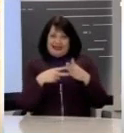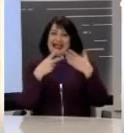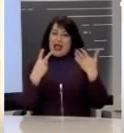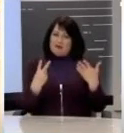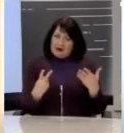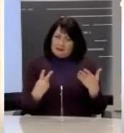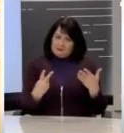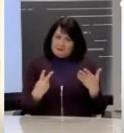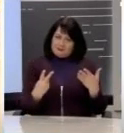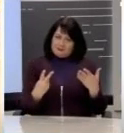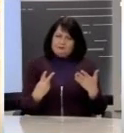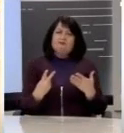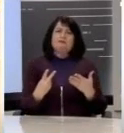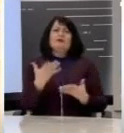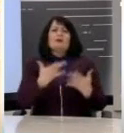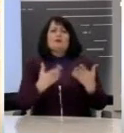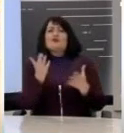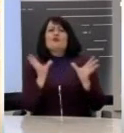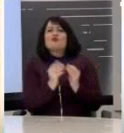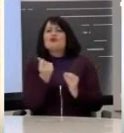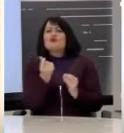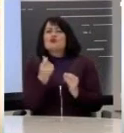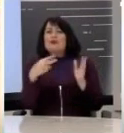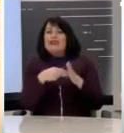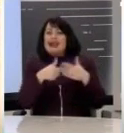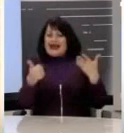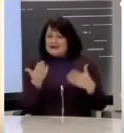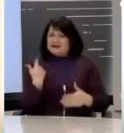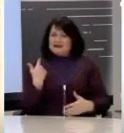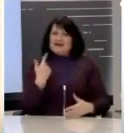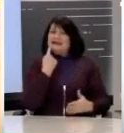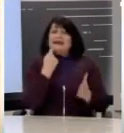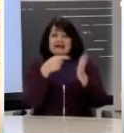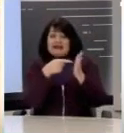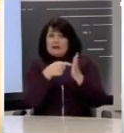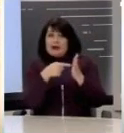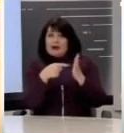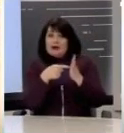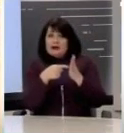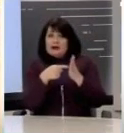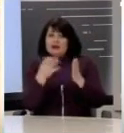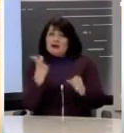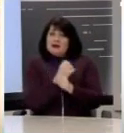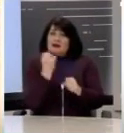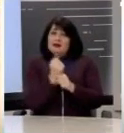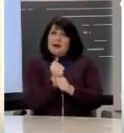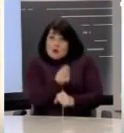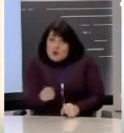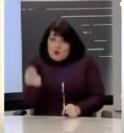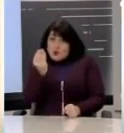2017, όσο και αυτός του 2016, προέβλεπαν επίτευξη και όχι